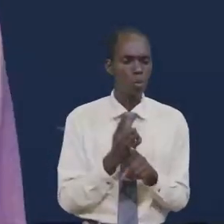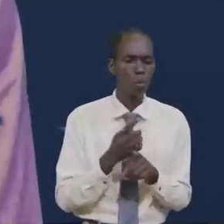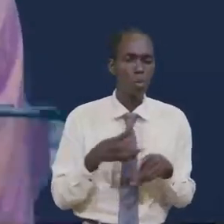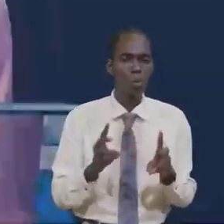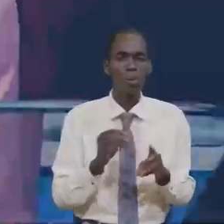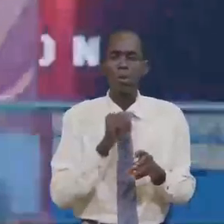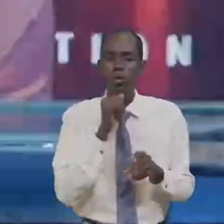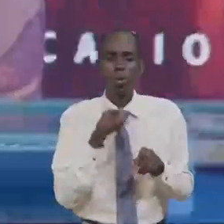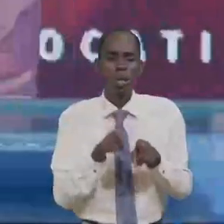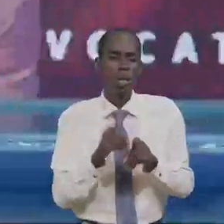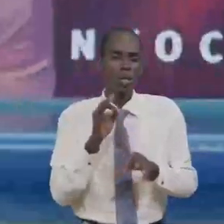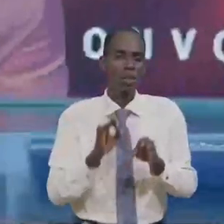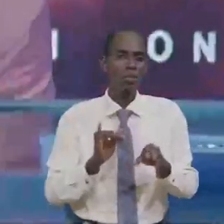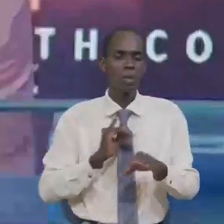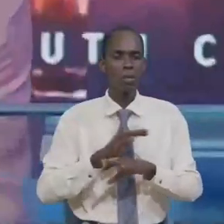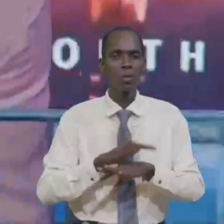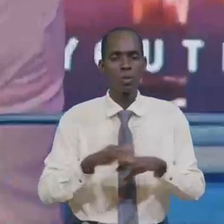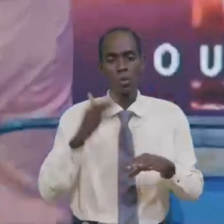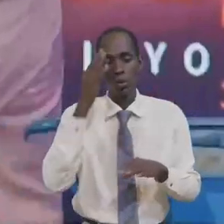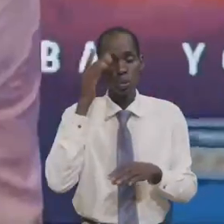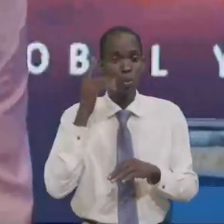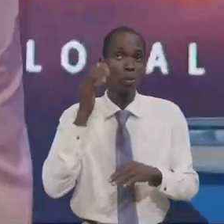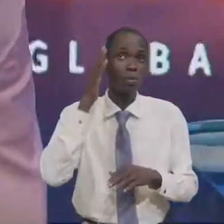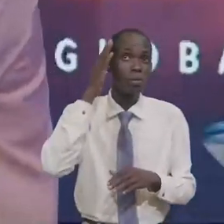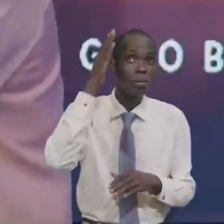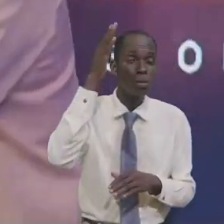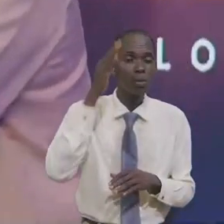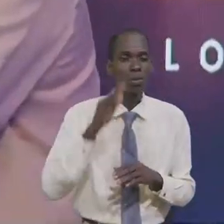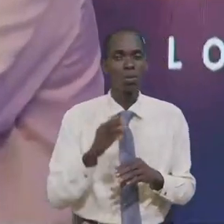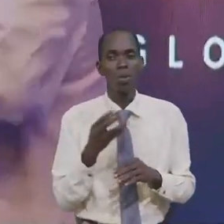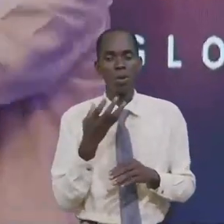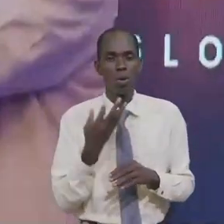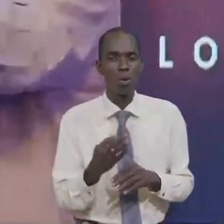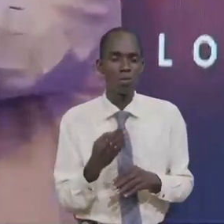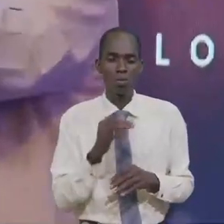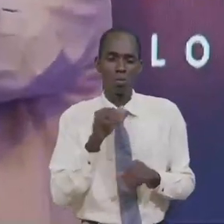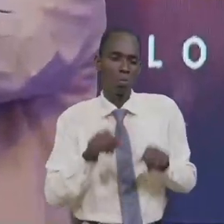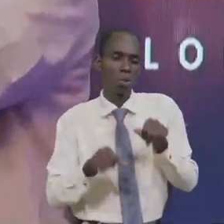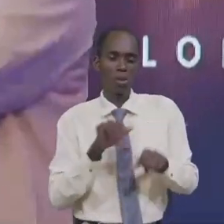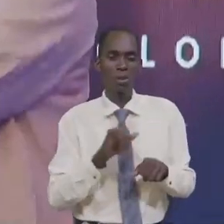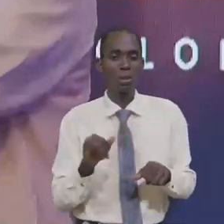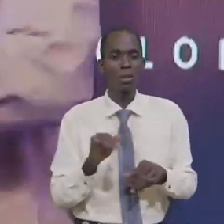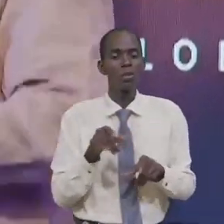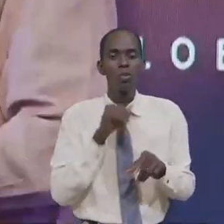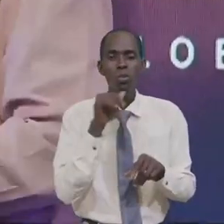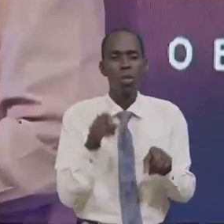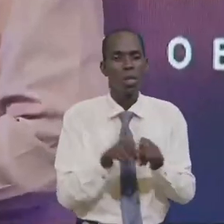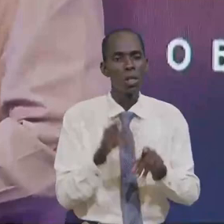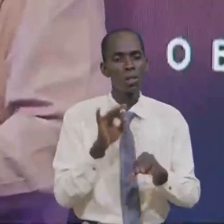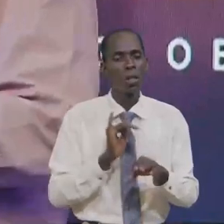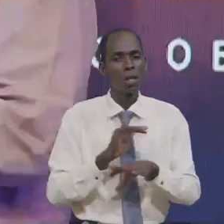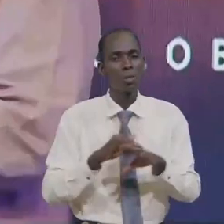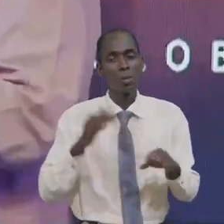ne connais pas la destination ou la destinée pas comme si je ne connais